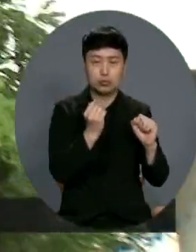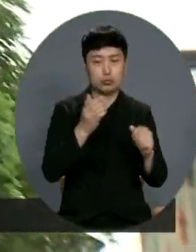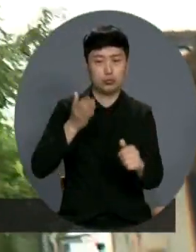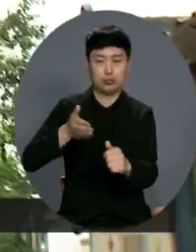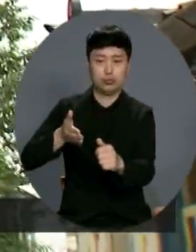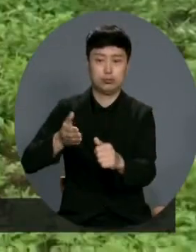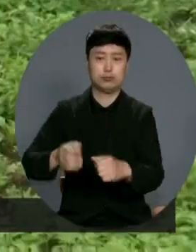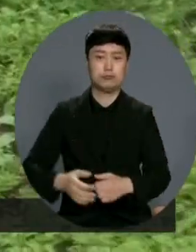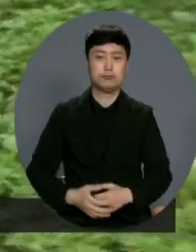당부했습니다